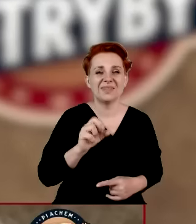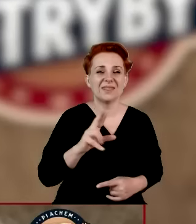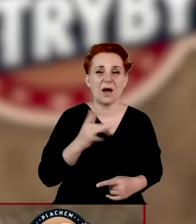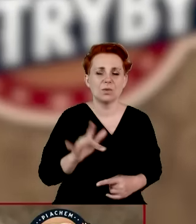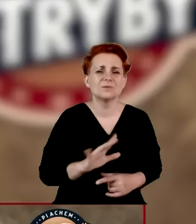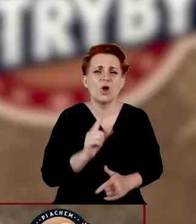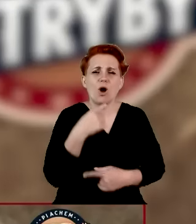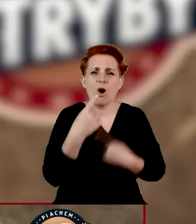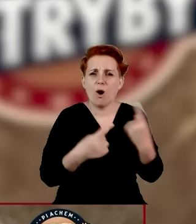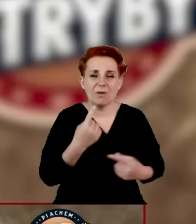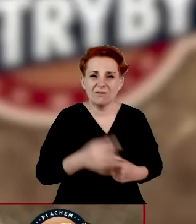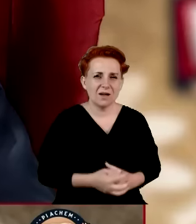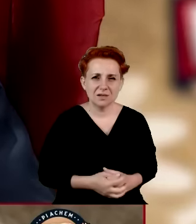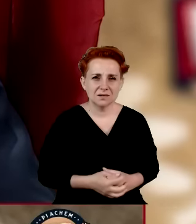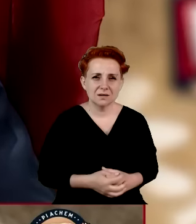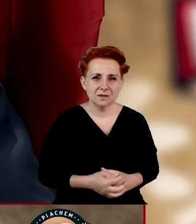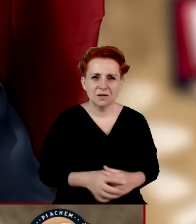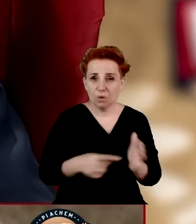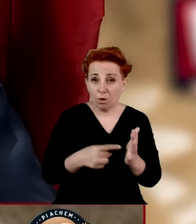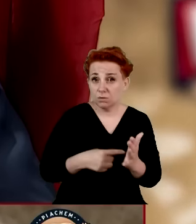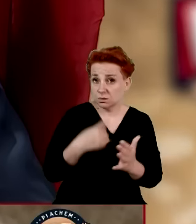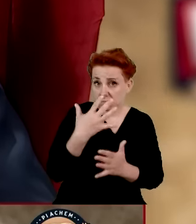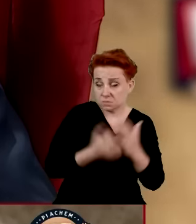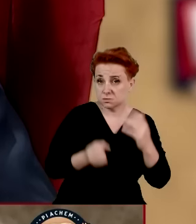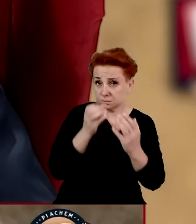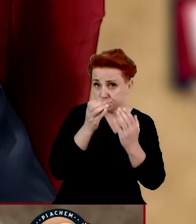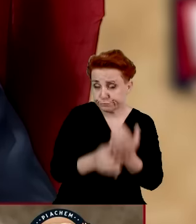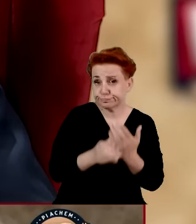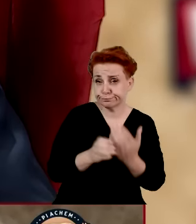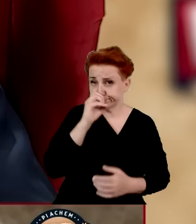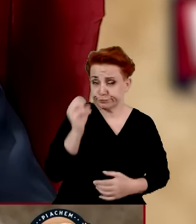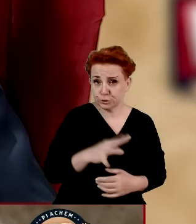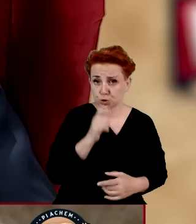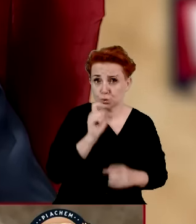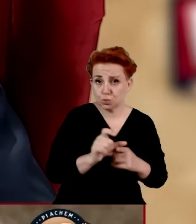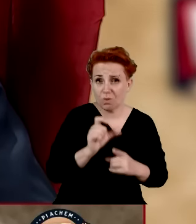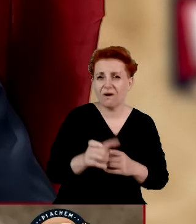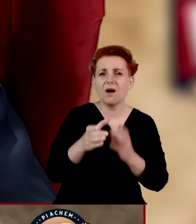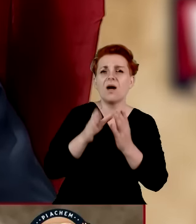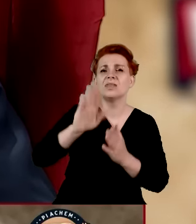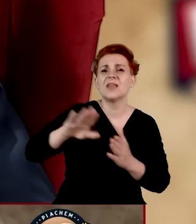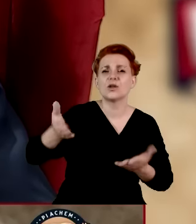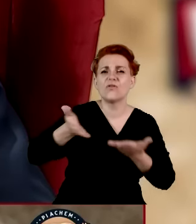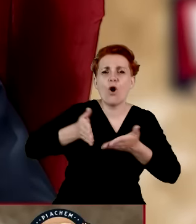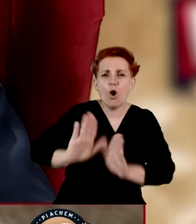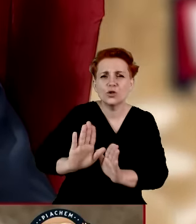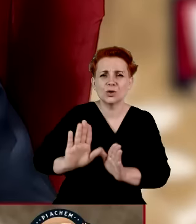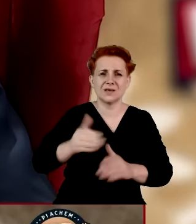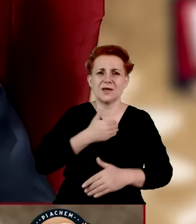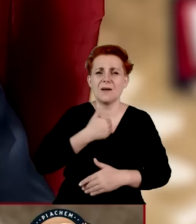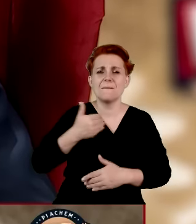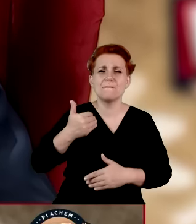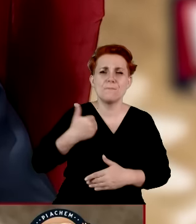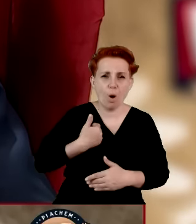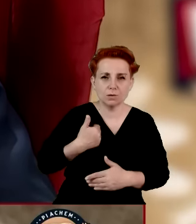eksperci przygotowali ten materiał dowodowy do sprawy. Ale rozłóżmy tą yy sytuację na części pierwsze. Mamy